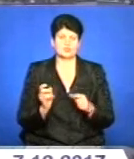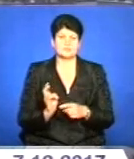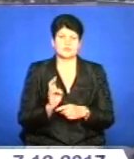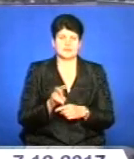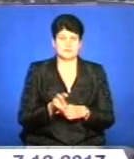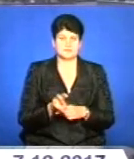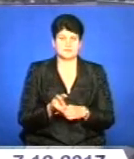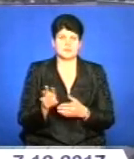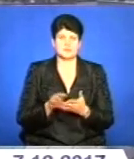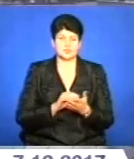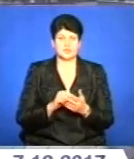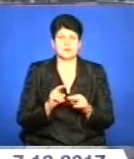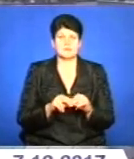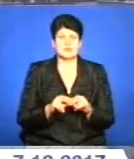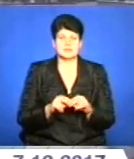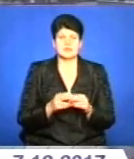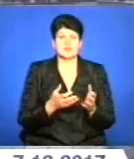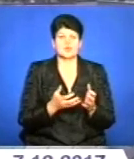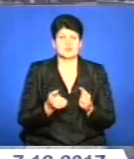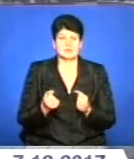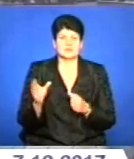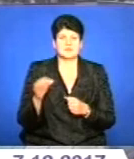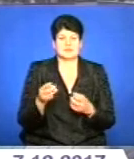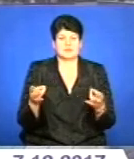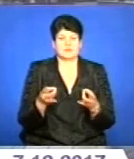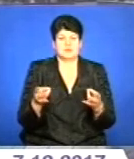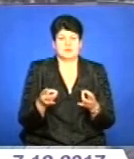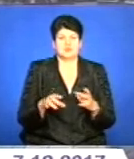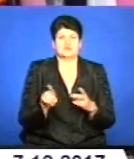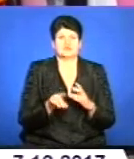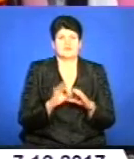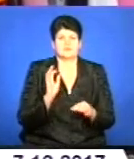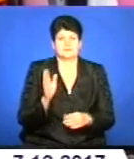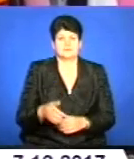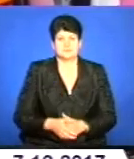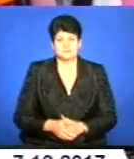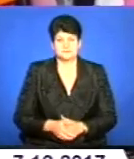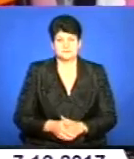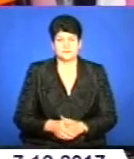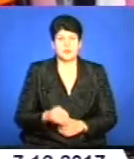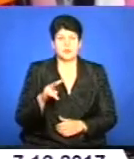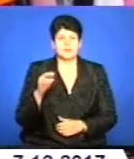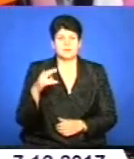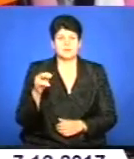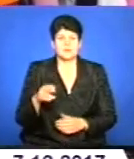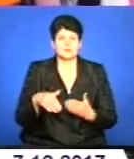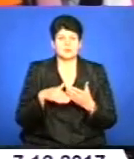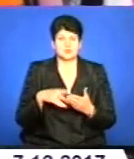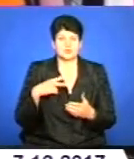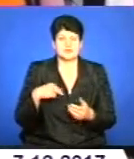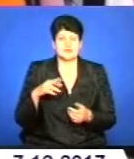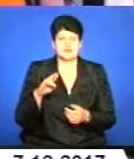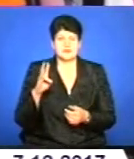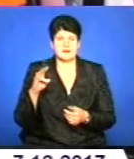прийти з ксерокопією паспорта і отримати все необхідне, що вони собі виберуть. Людмила Шкуратова допомагає дочці Яні. У